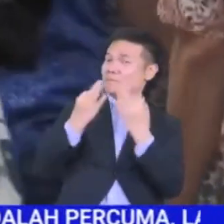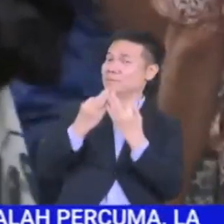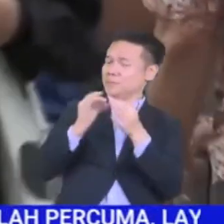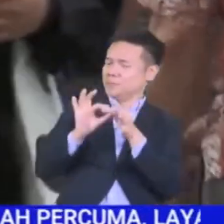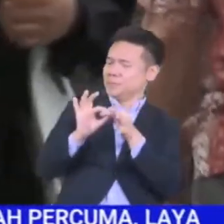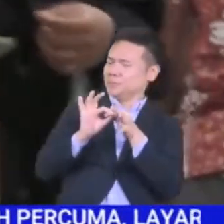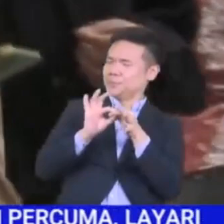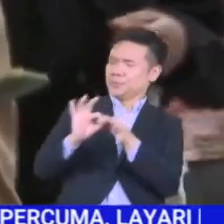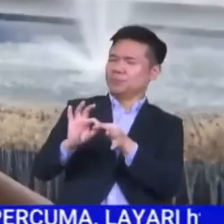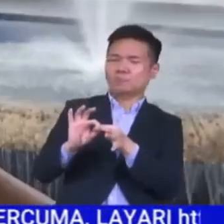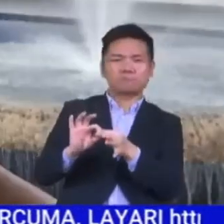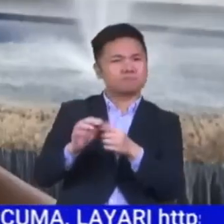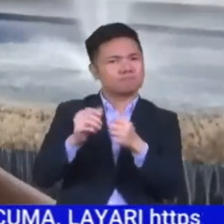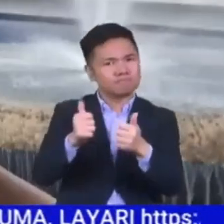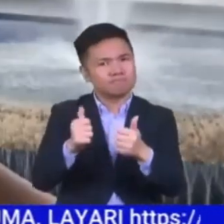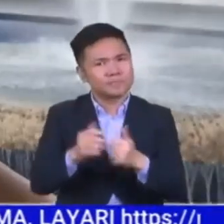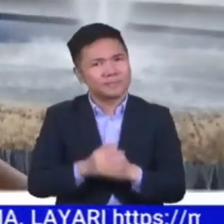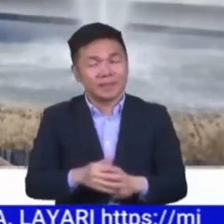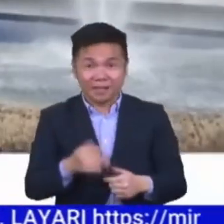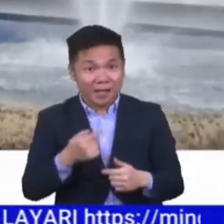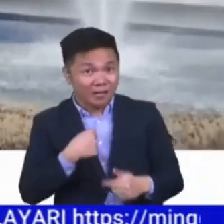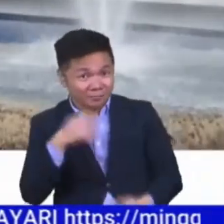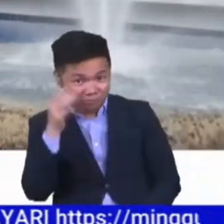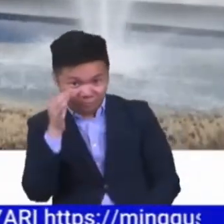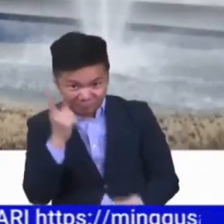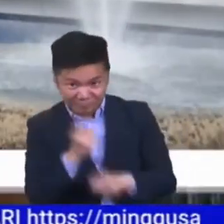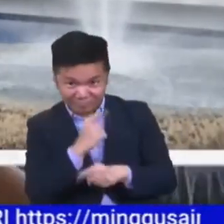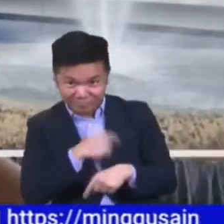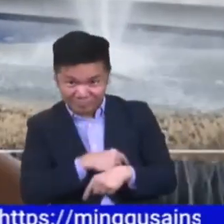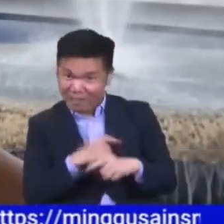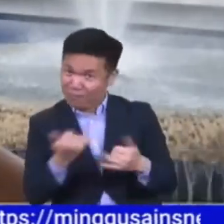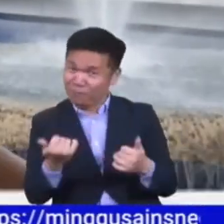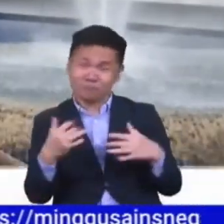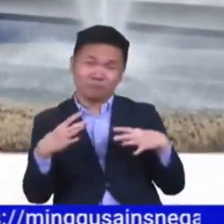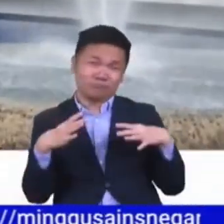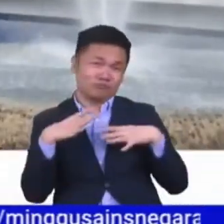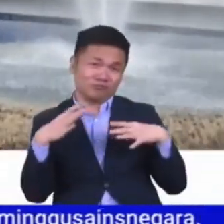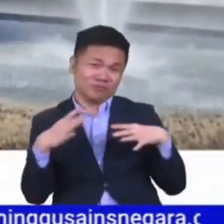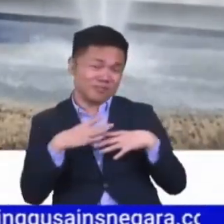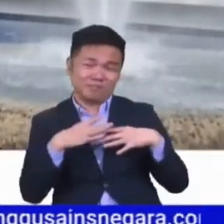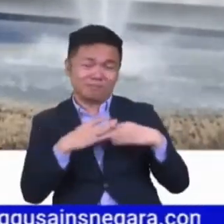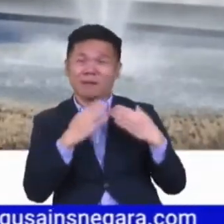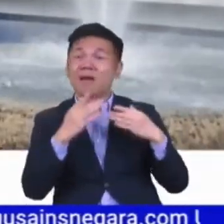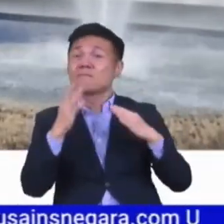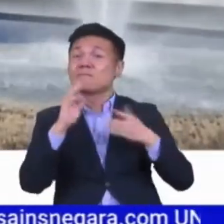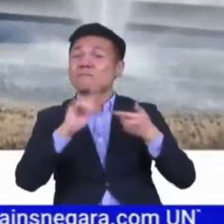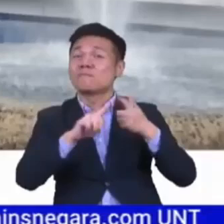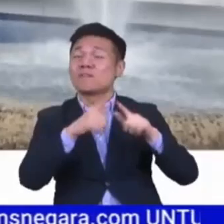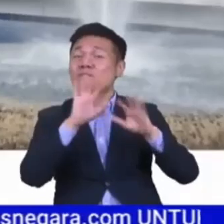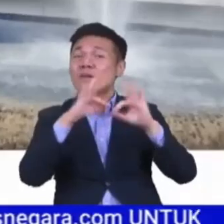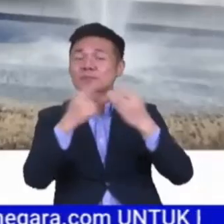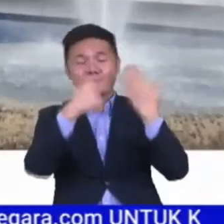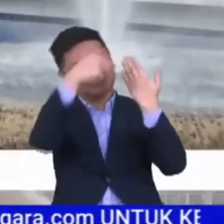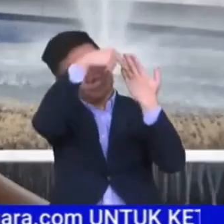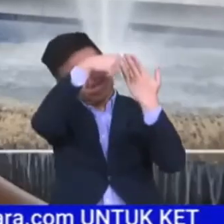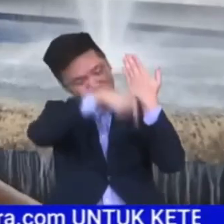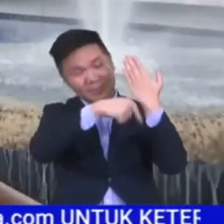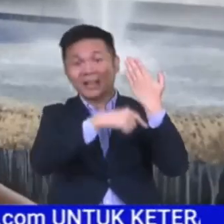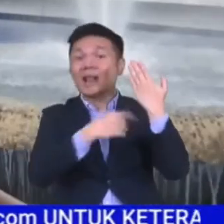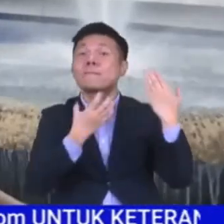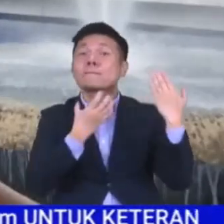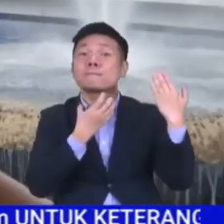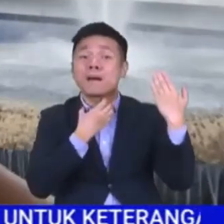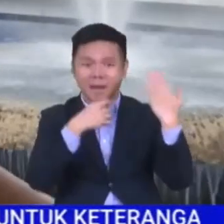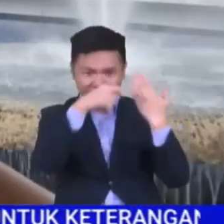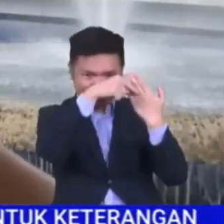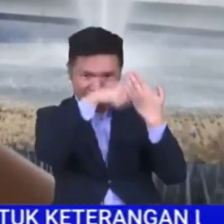kekeluargaan. Family saya pun Cina kan, sebab mereka ada cuti juga. Mereka pun datang KL untuk jalan-jalan. Jadi saya pun bawa mereka dari Perak untuk